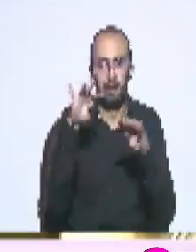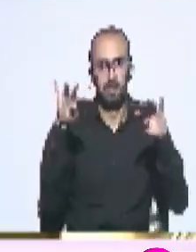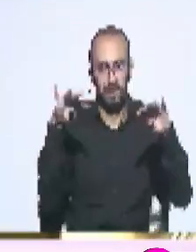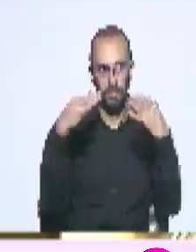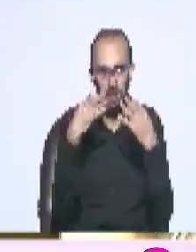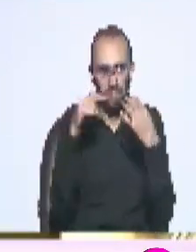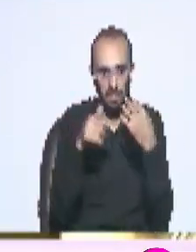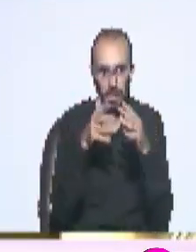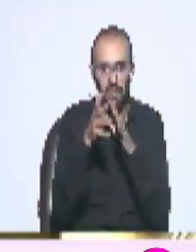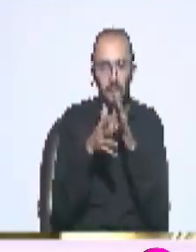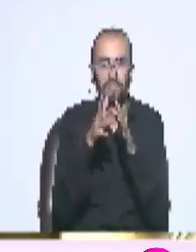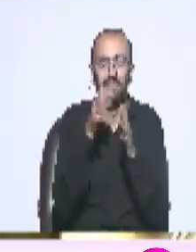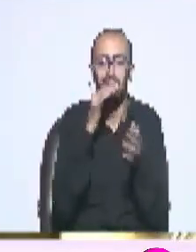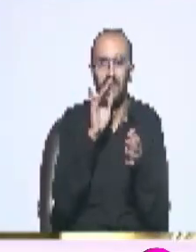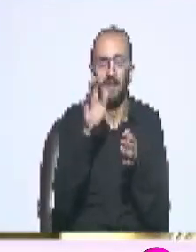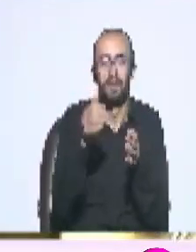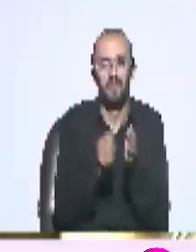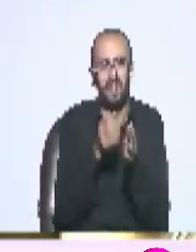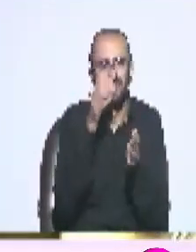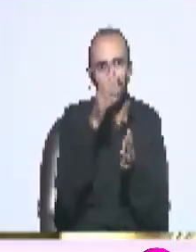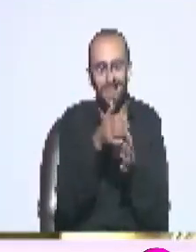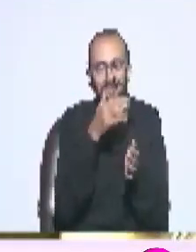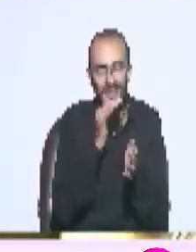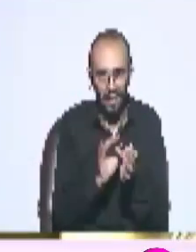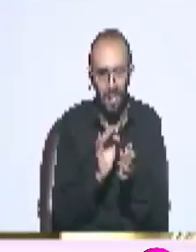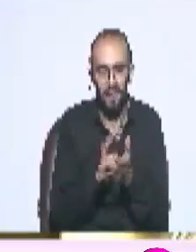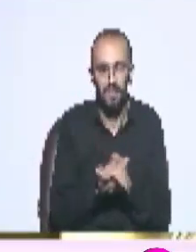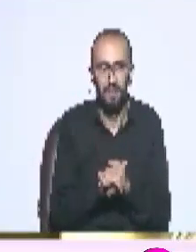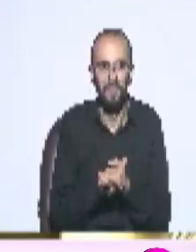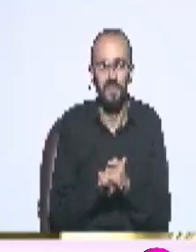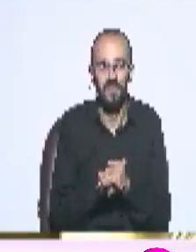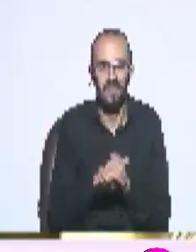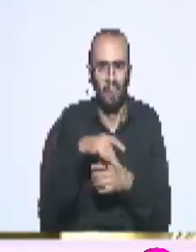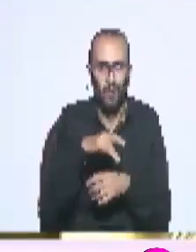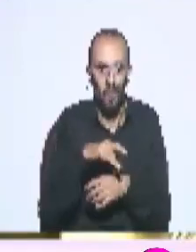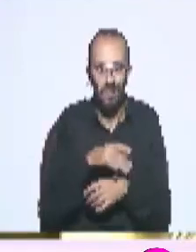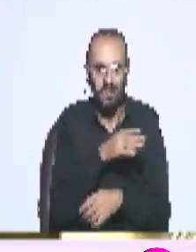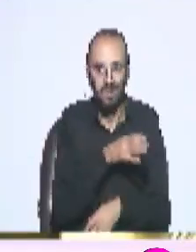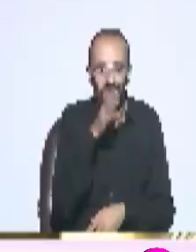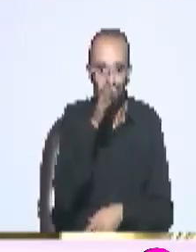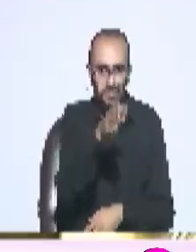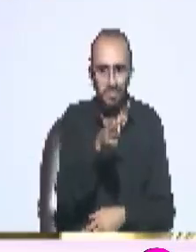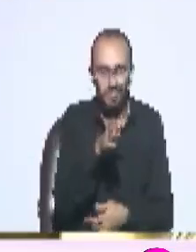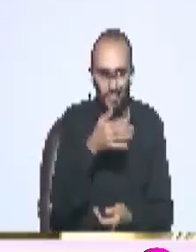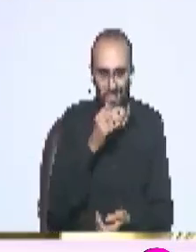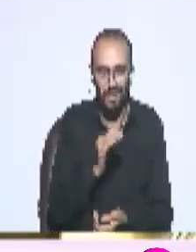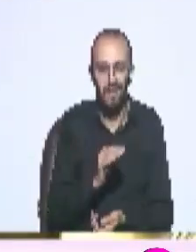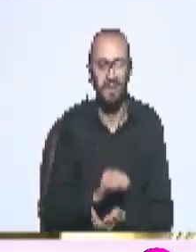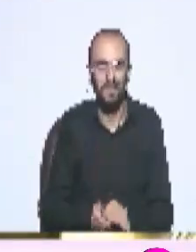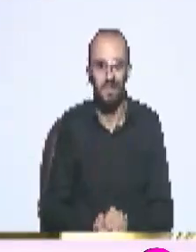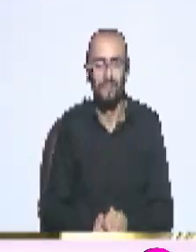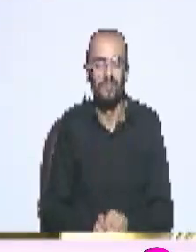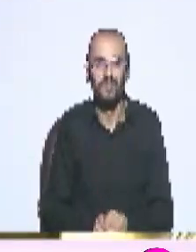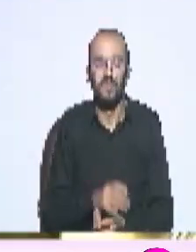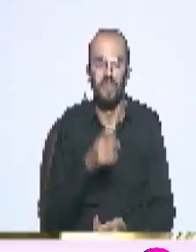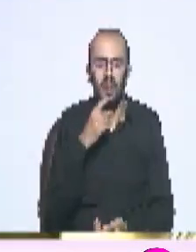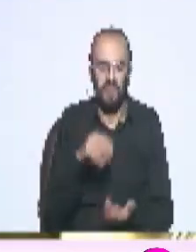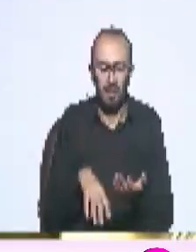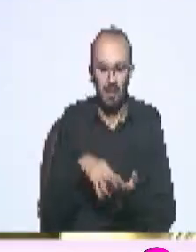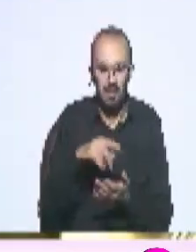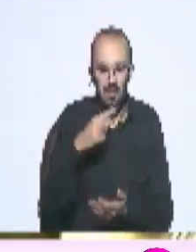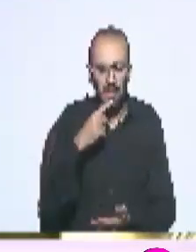خلينا حضرتك تروح لهمم بعني احنا عايزين كل واحد بقى زي ما قلت بيبدا السنه ان انا